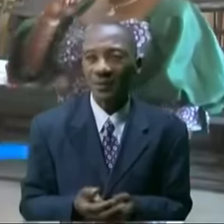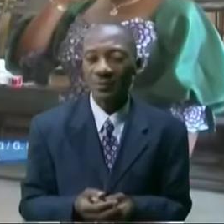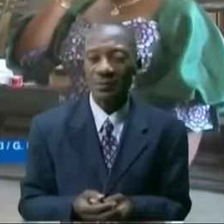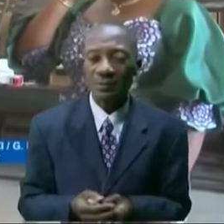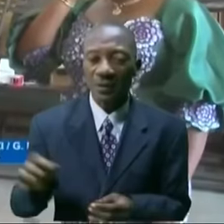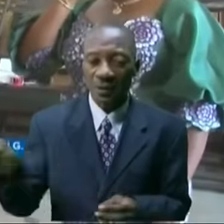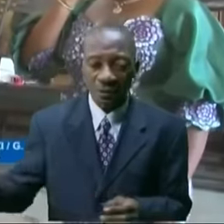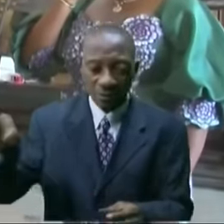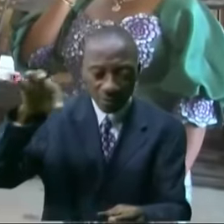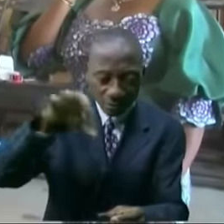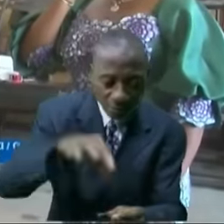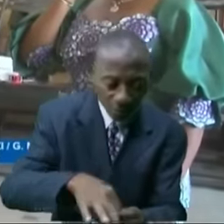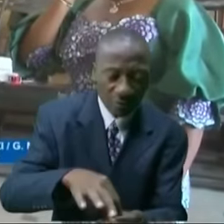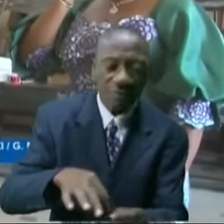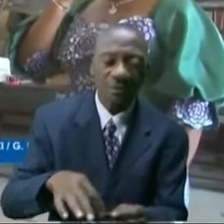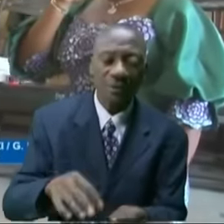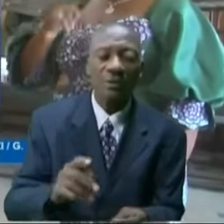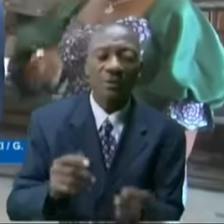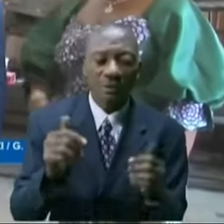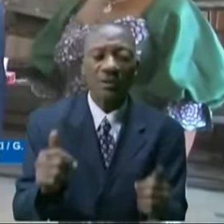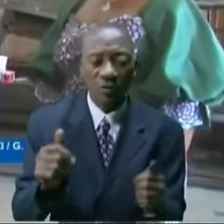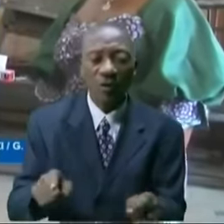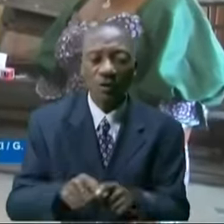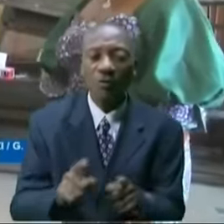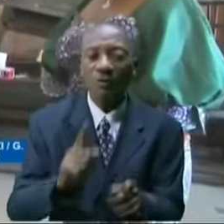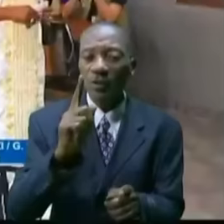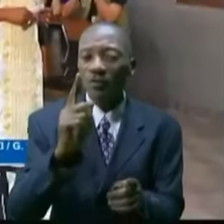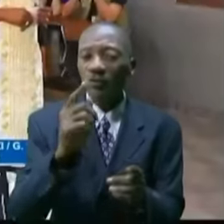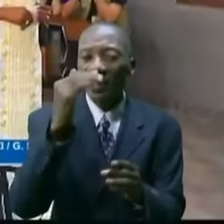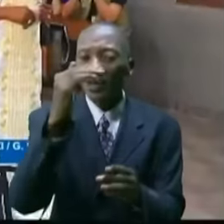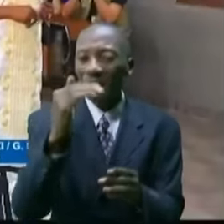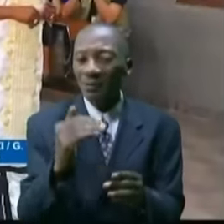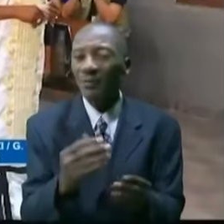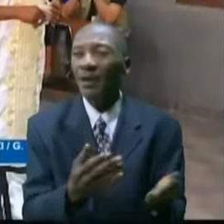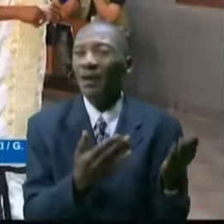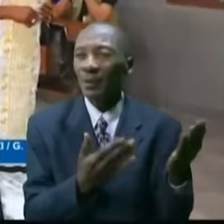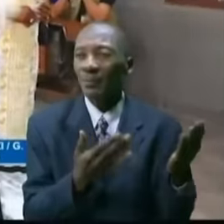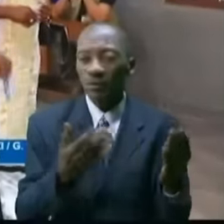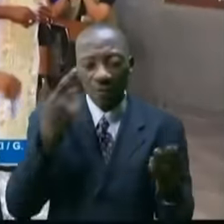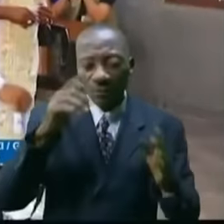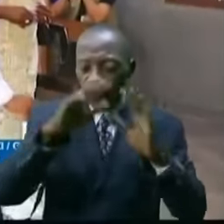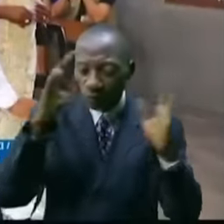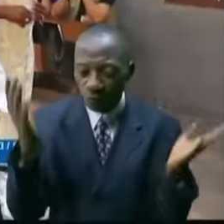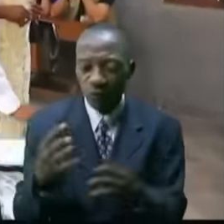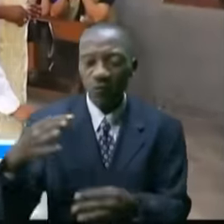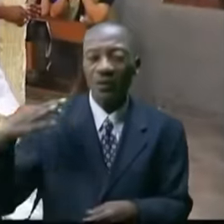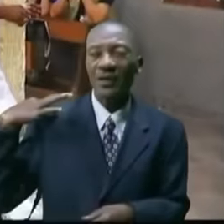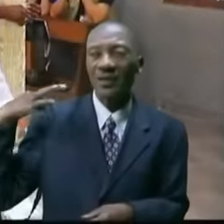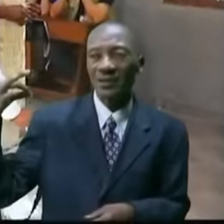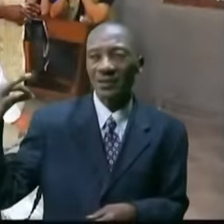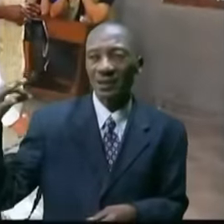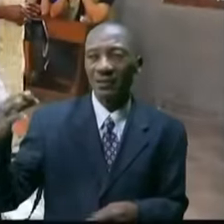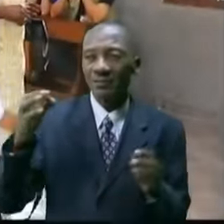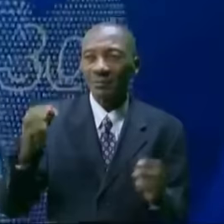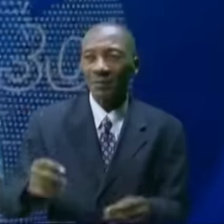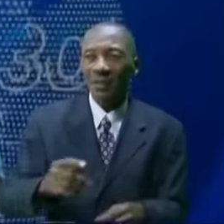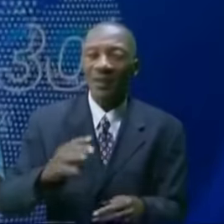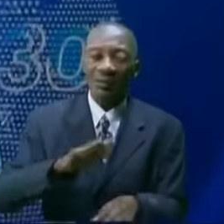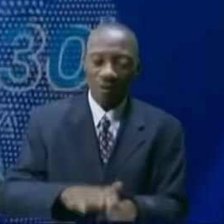une étape franchie pour tous ces candidats présidents. Toutefois, celle de la publication demeure la plus